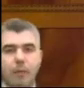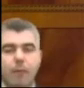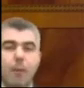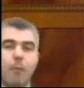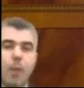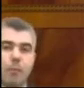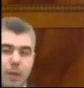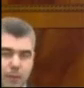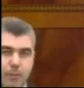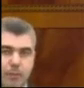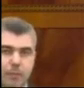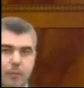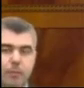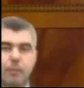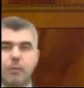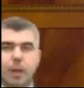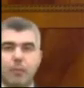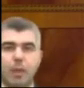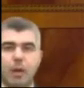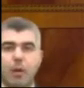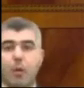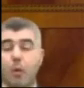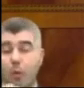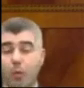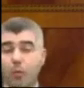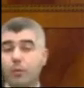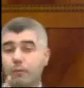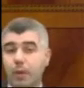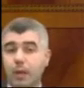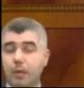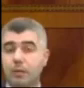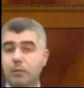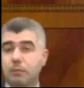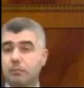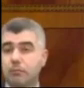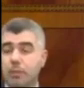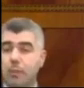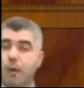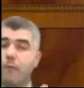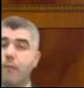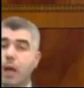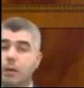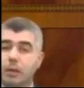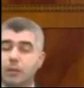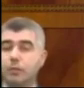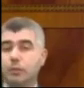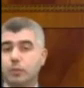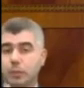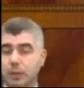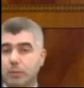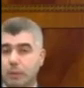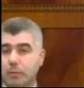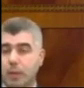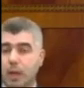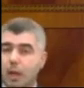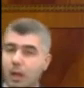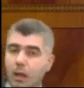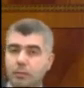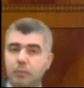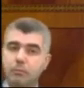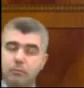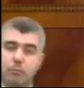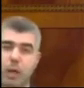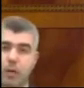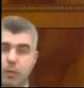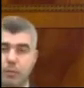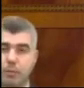جسور الطاقة التي تحدث عنها، التأكيد على سياسات الأمن الغذائي، وغدا سنعمل في هذا